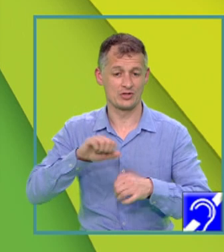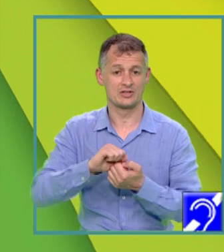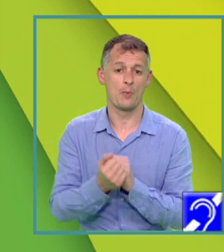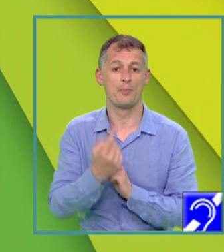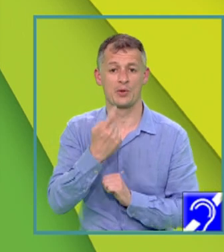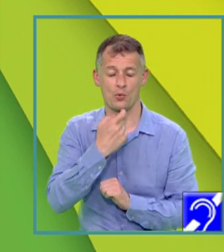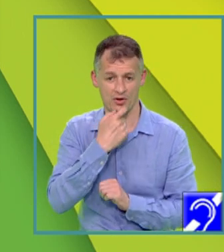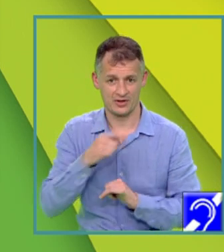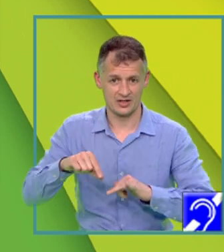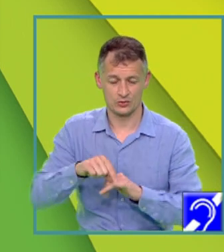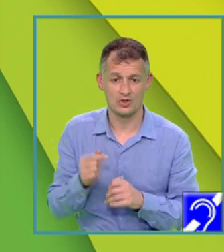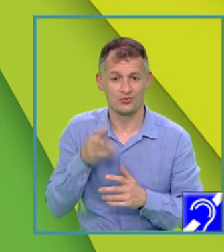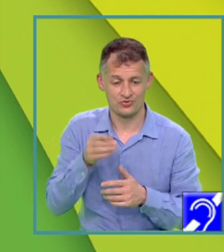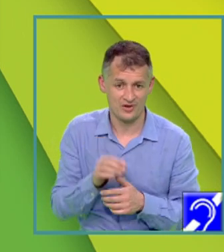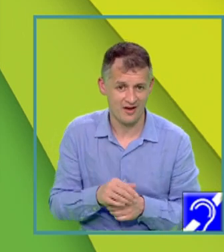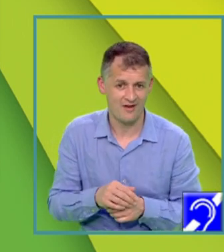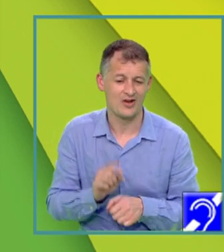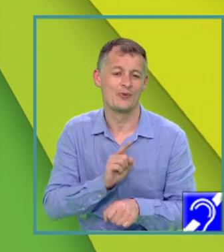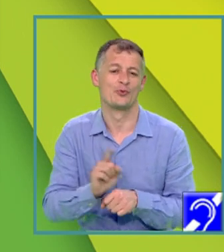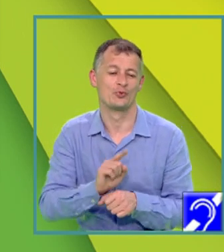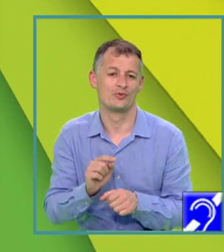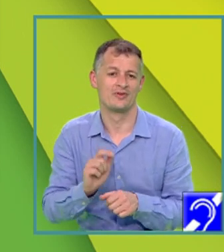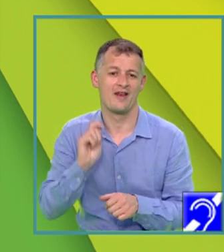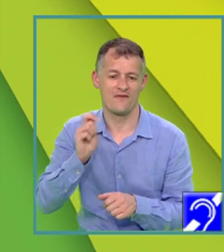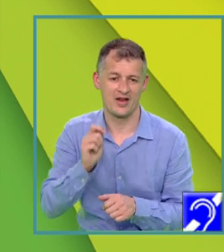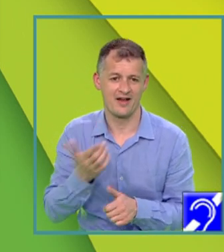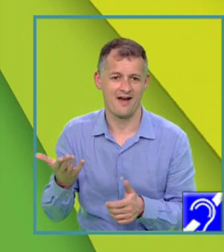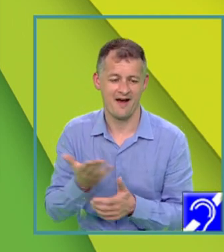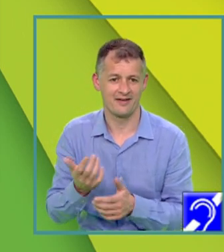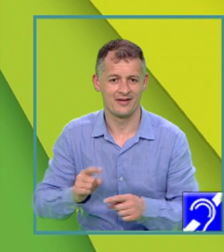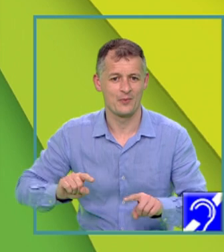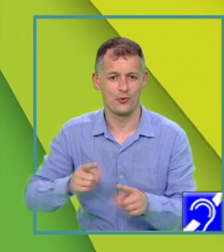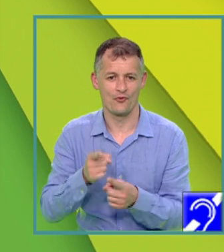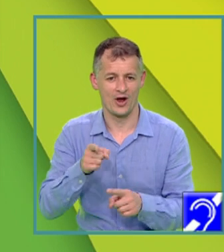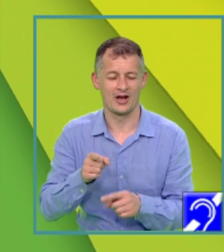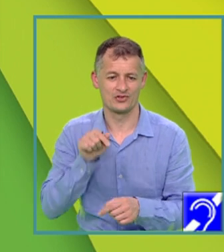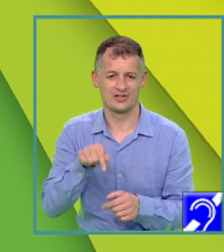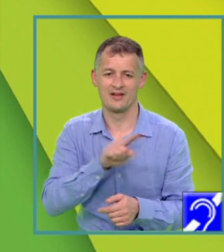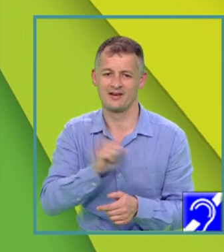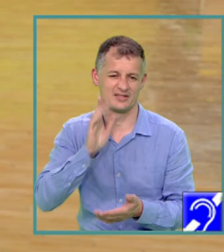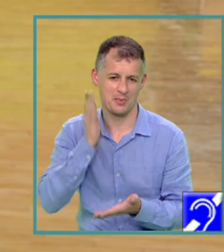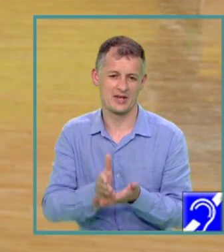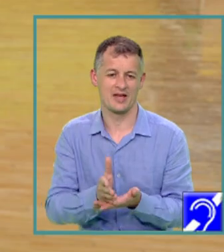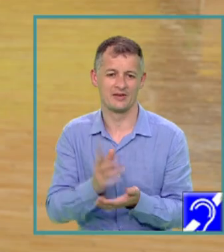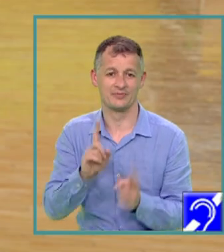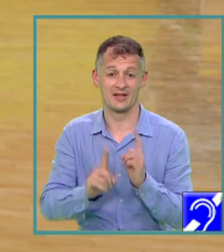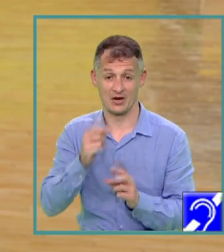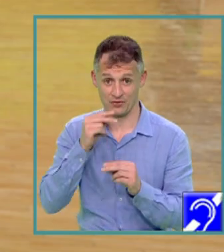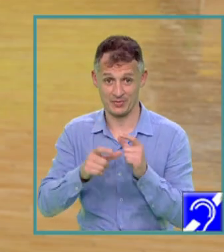apar factori externi ce influențează și generează această instabilitate. Dacă vorbim